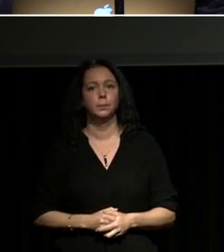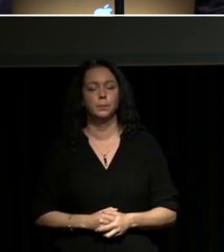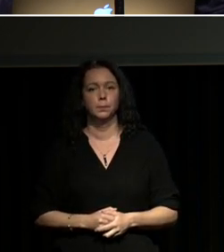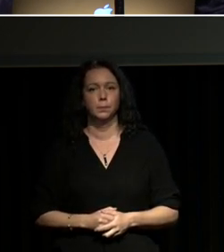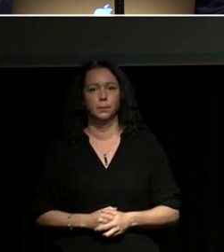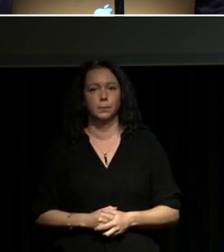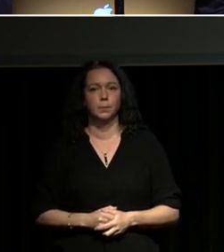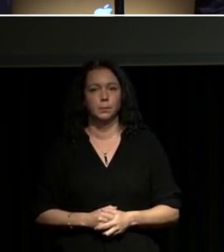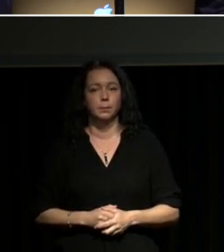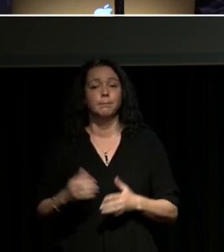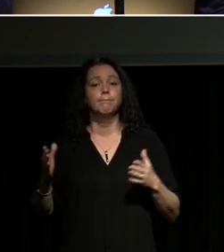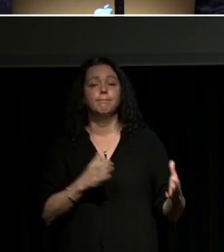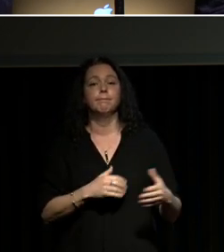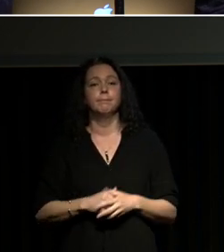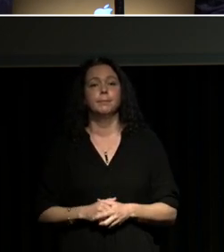Pour commencer,